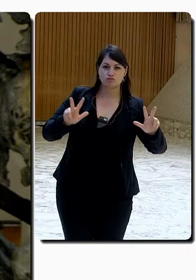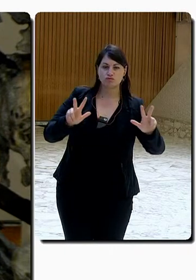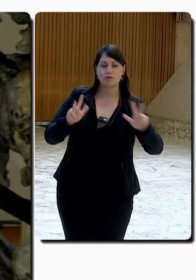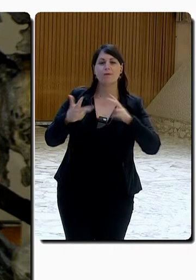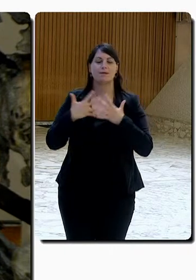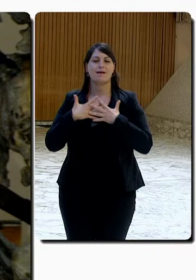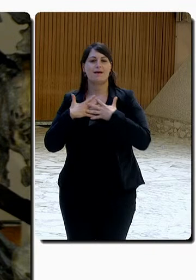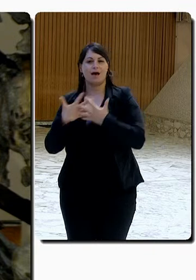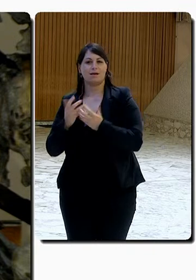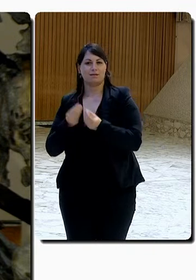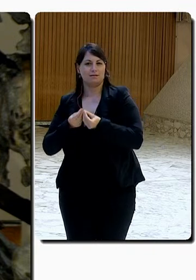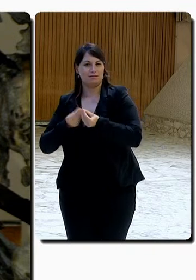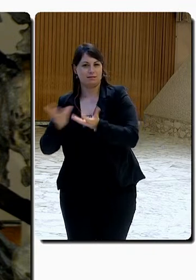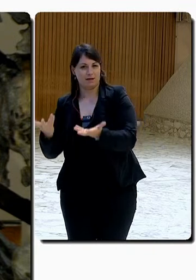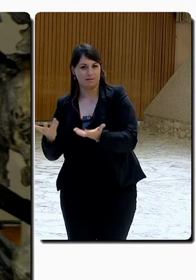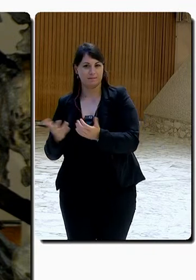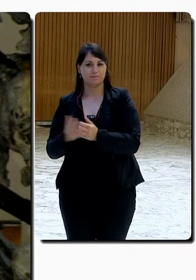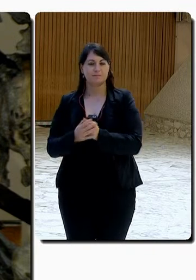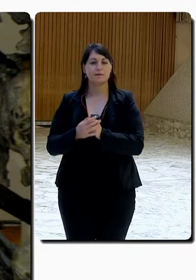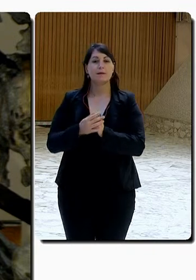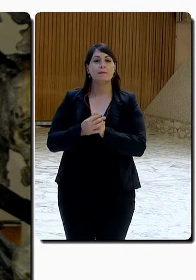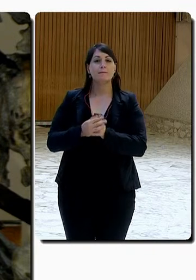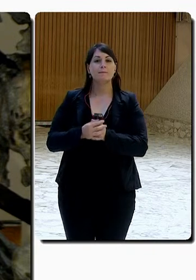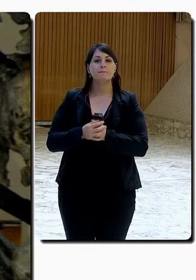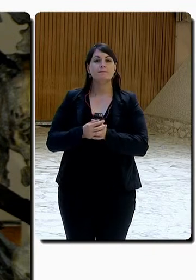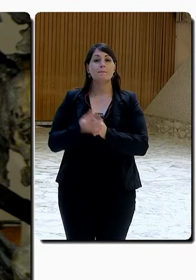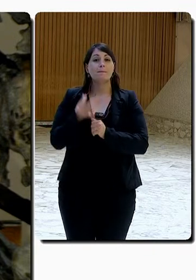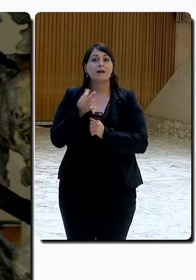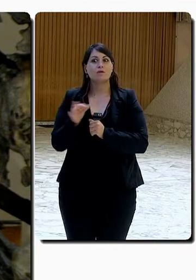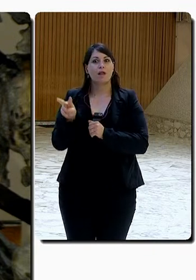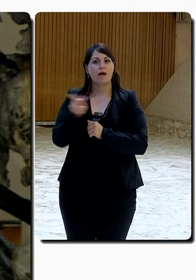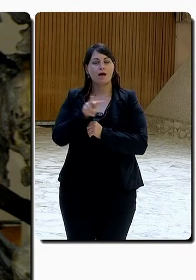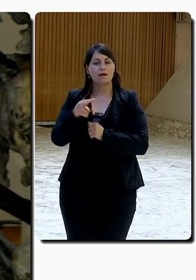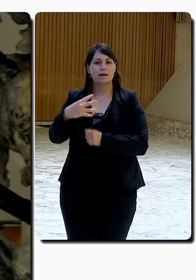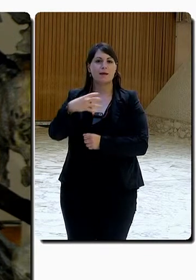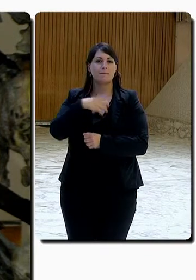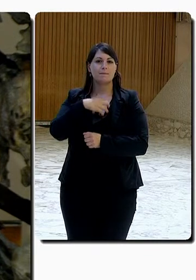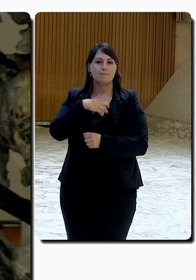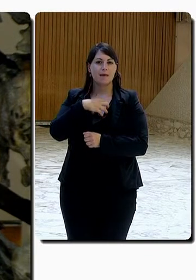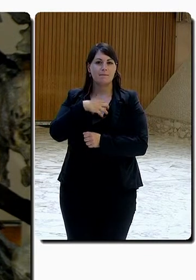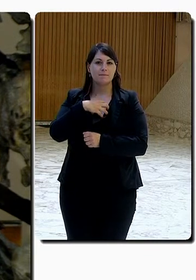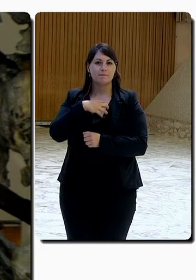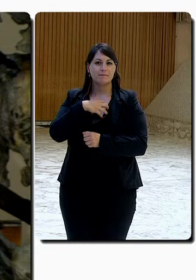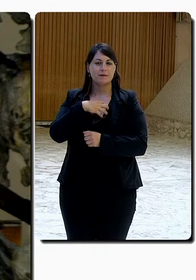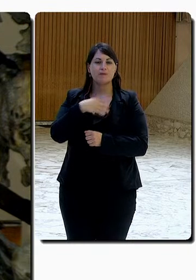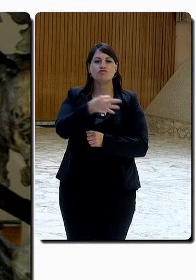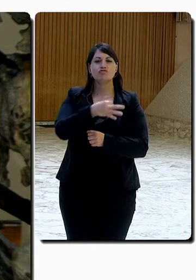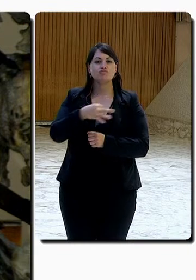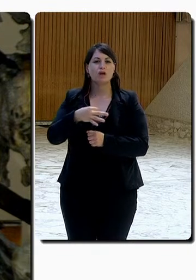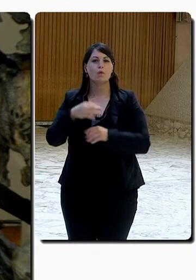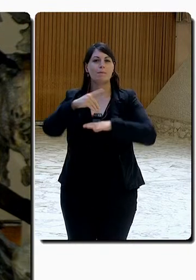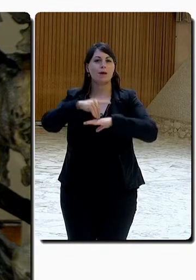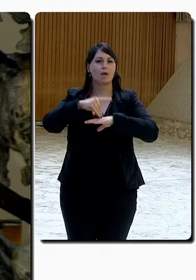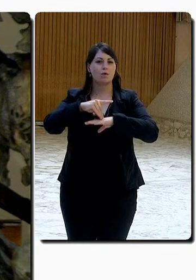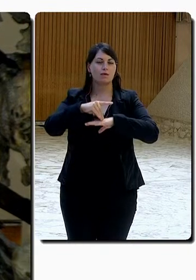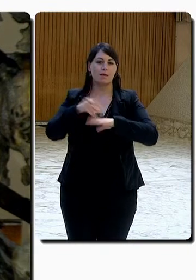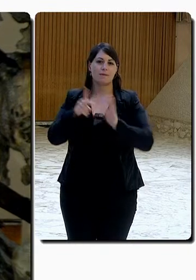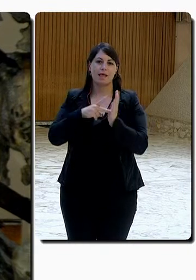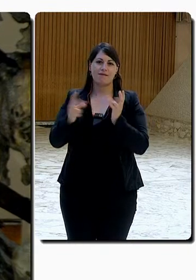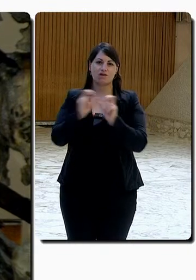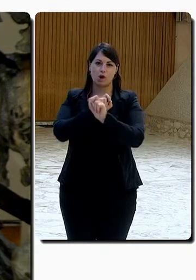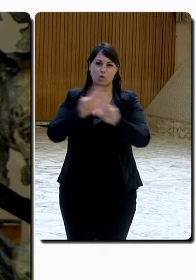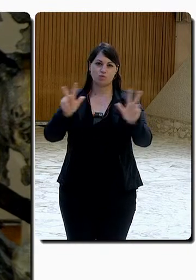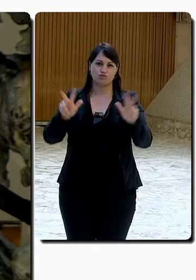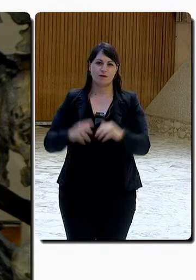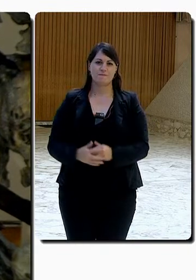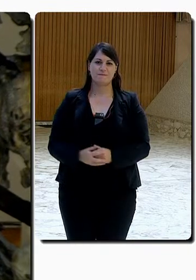carità e in particolare sono membri delle cellule parrocchiali di